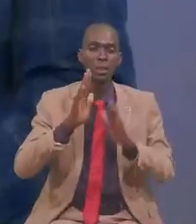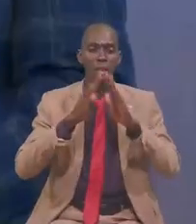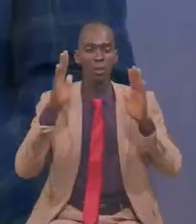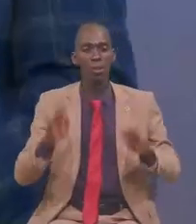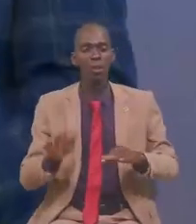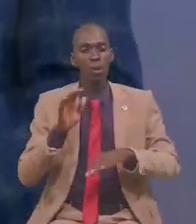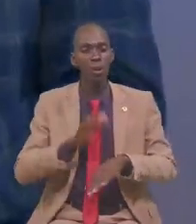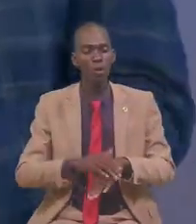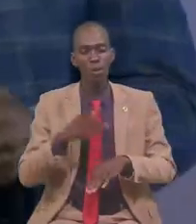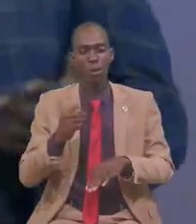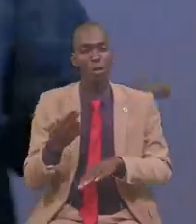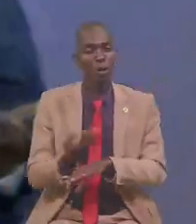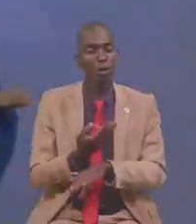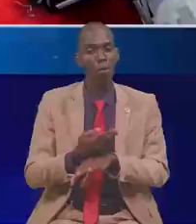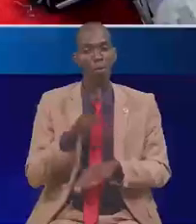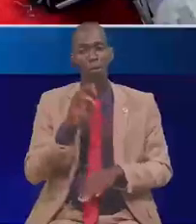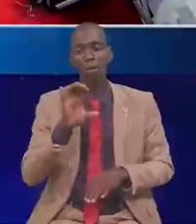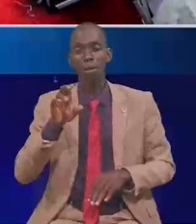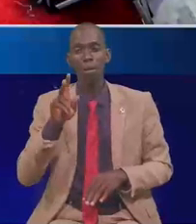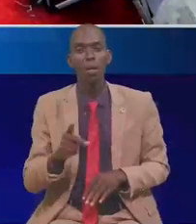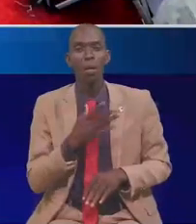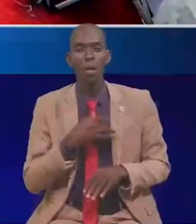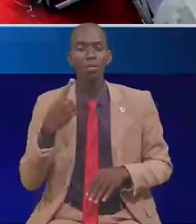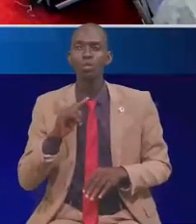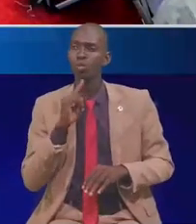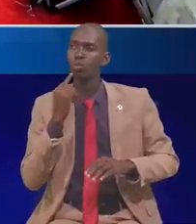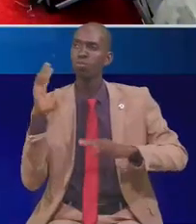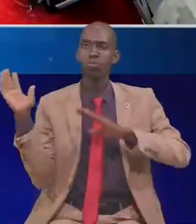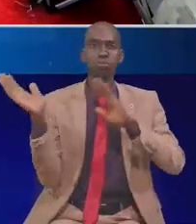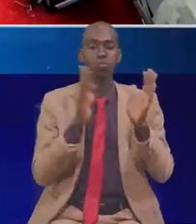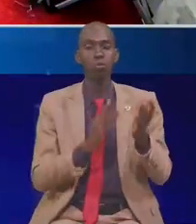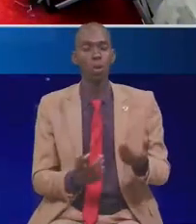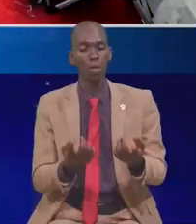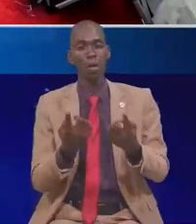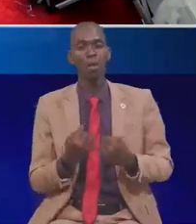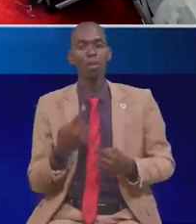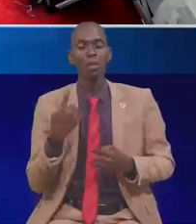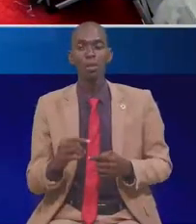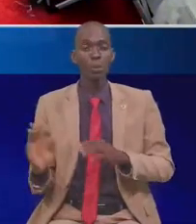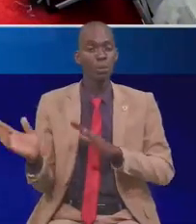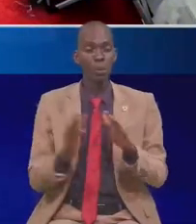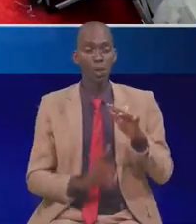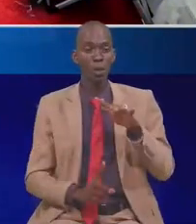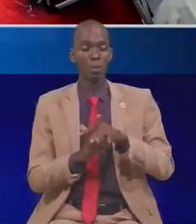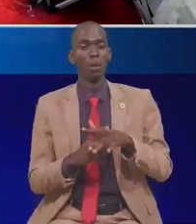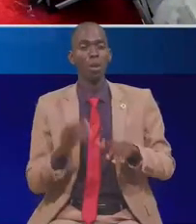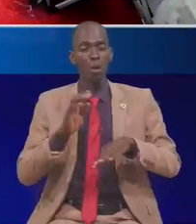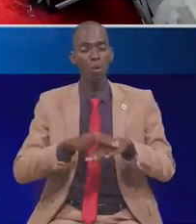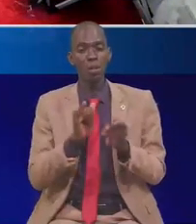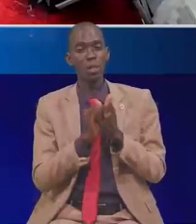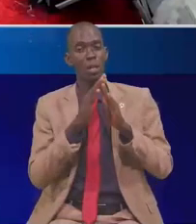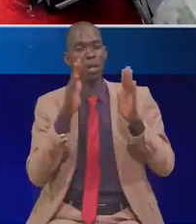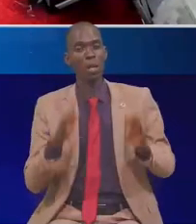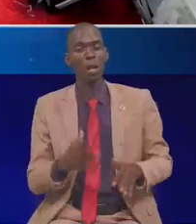le roc. Et le torrent vient, les vents soufflent contre cette maison. Et la maison